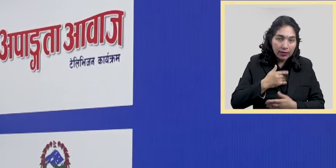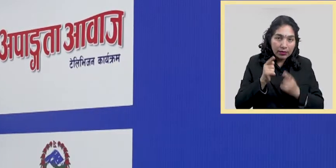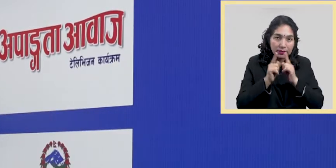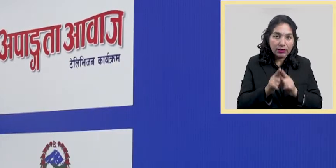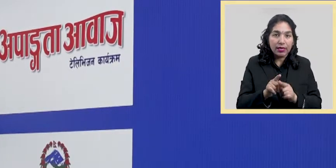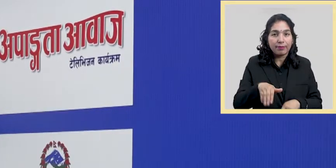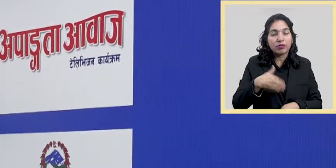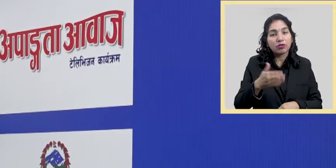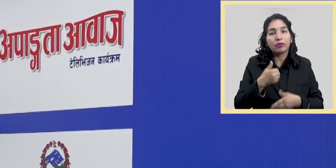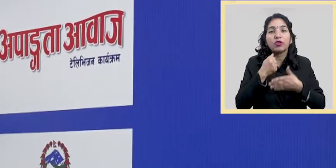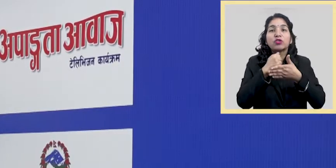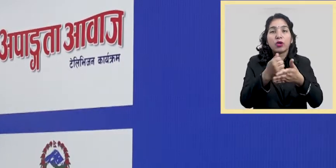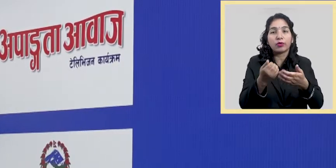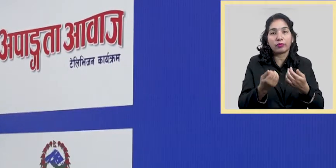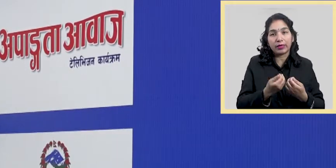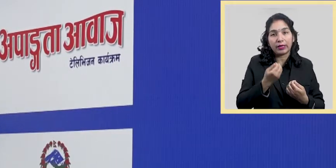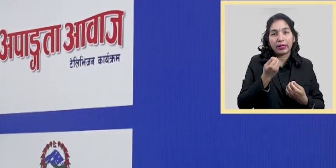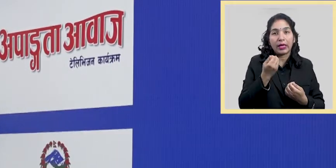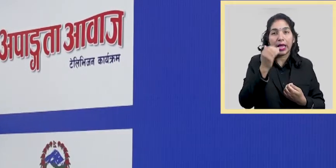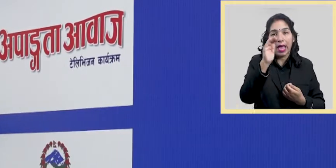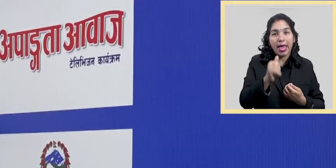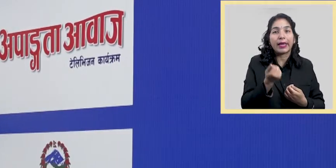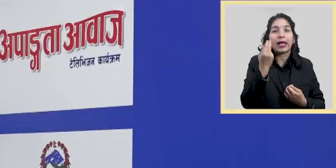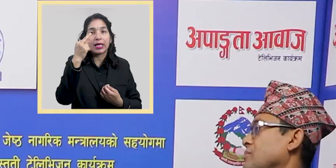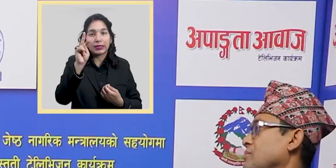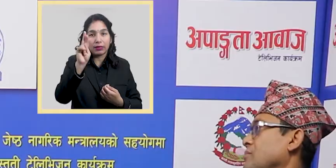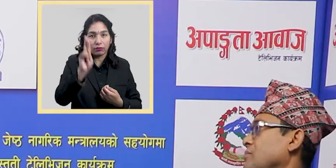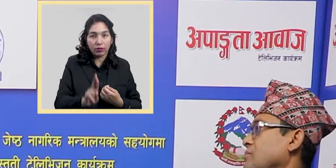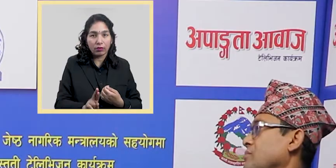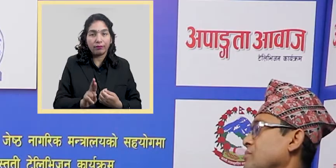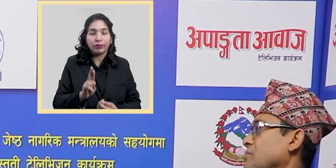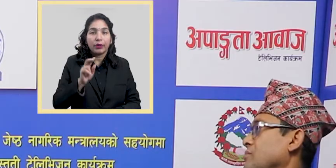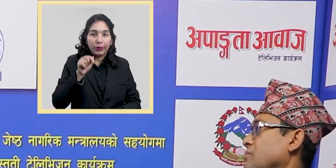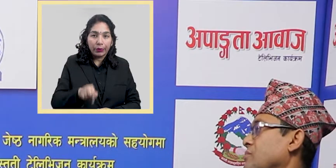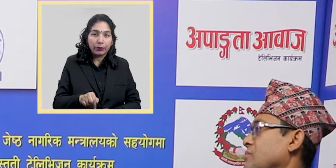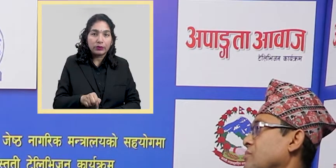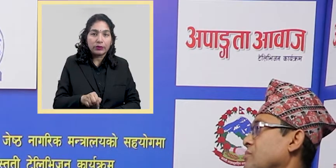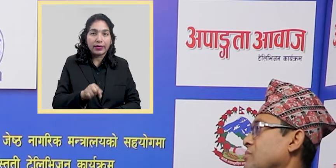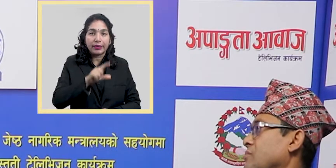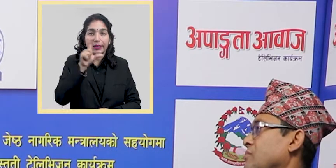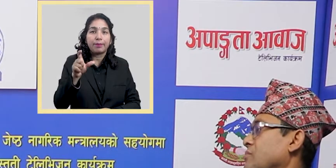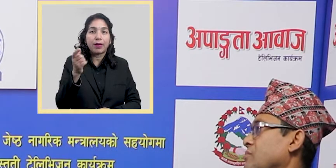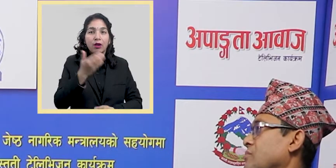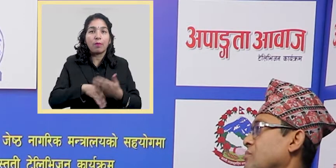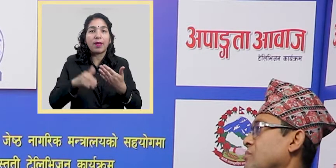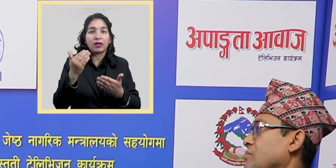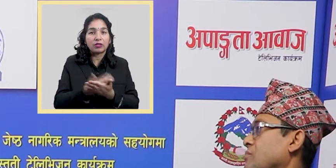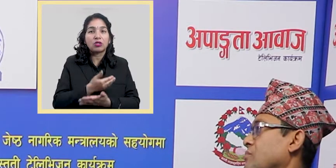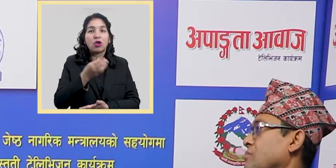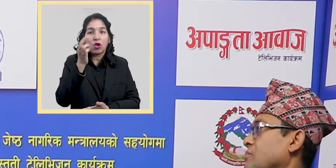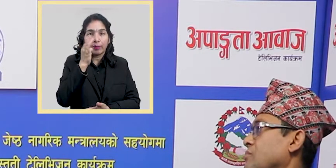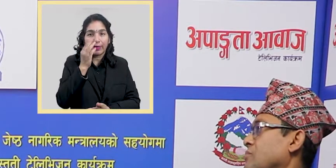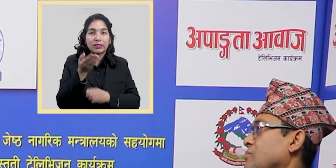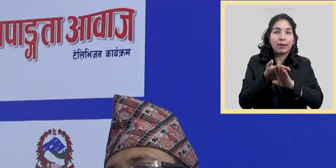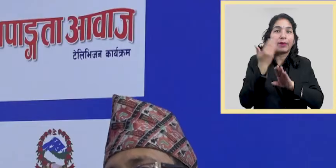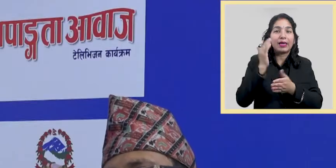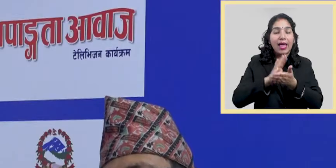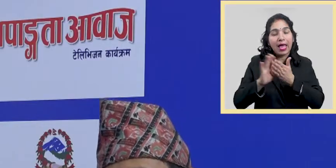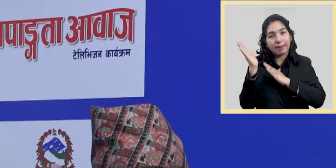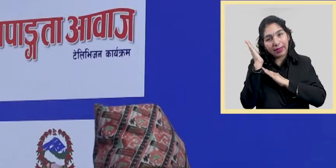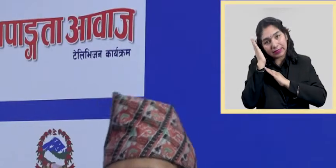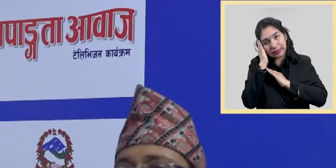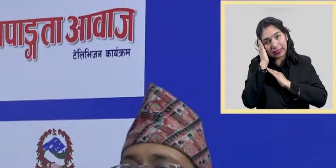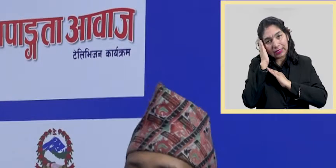रूपमा हामीले सधैँ सहयोग गर्दै आइरहेका थियौँ र यो चाहिँ नेपाल अपाङ्ग सङ्घमा चाहिँ पहिला